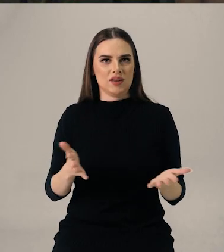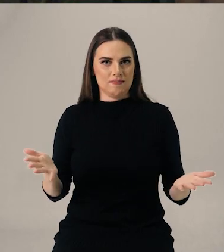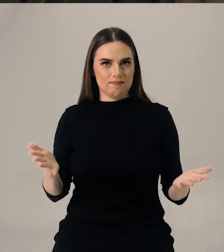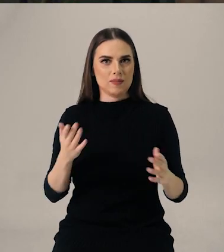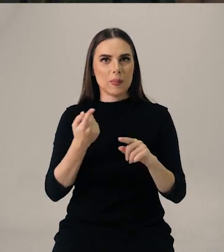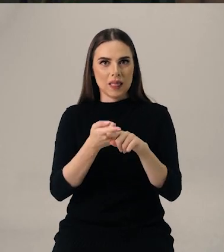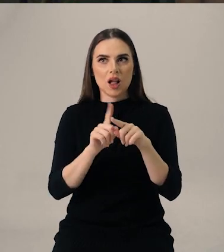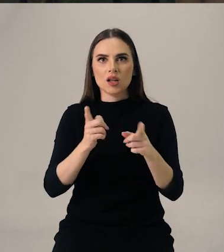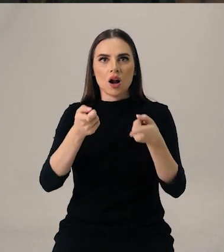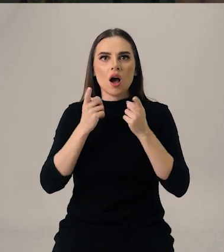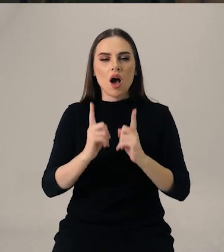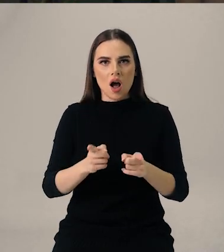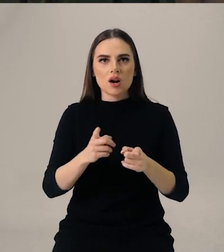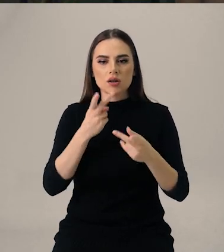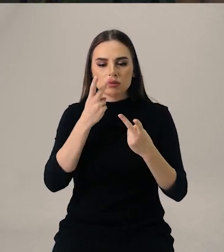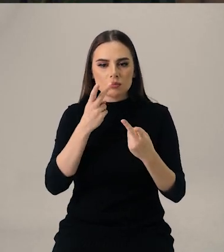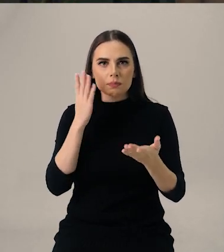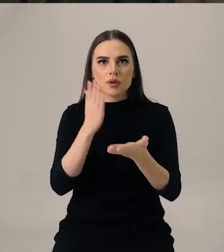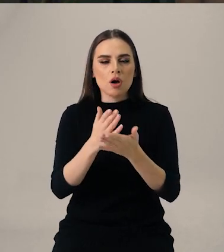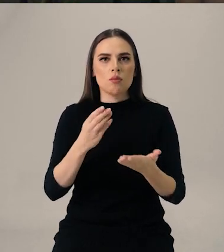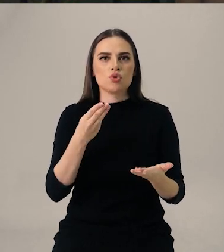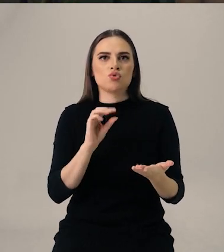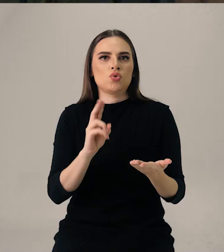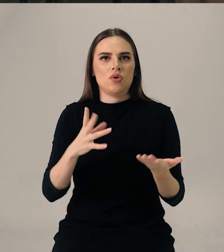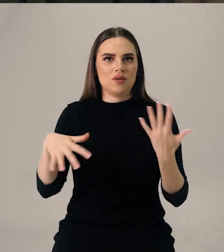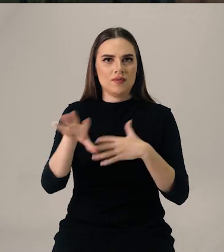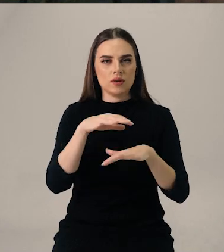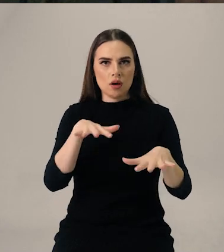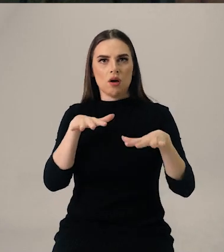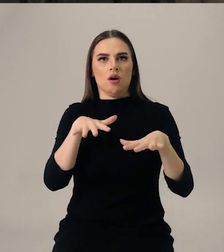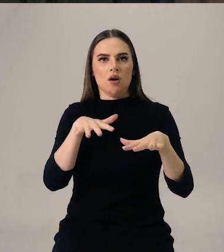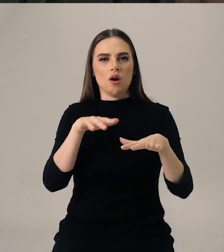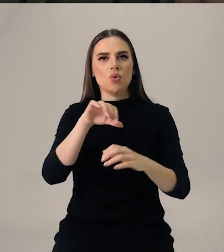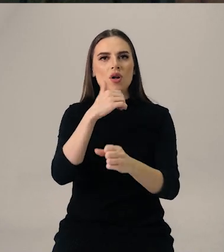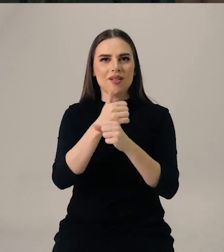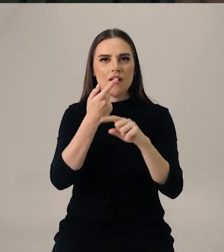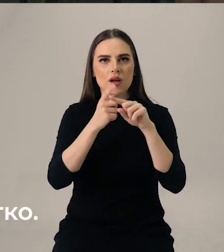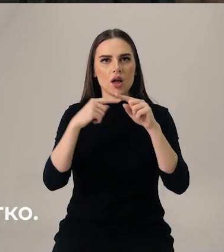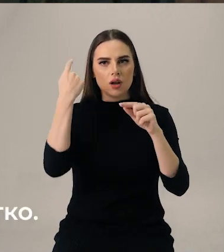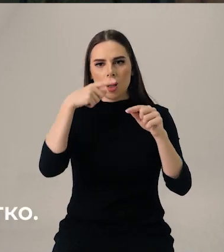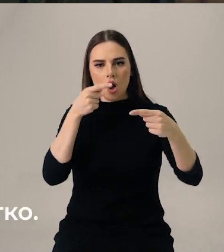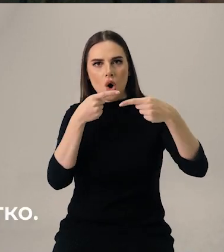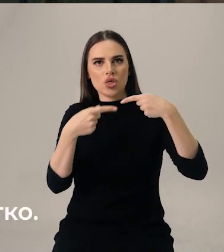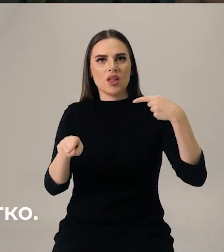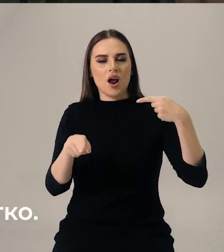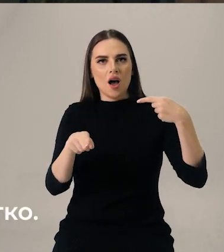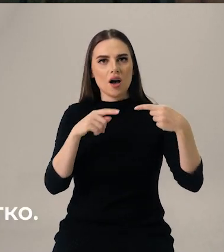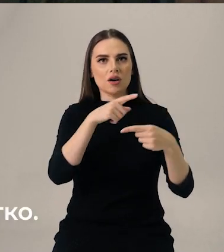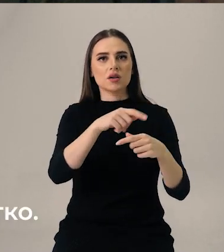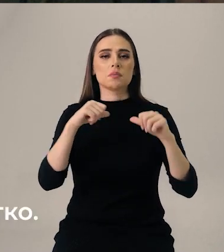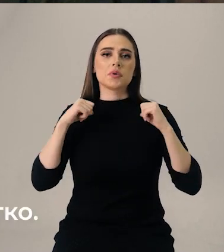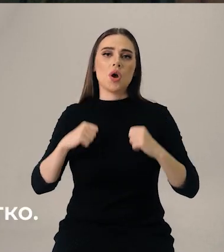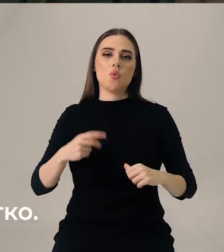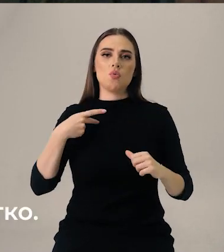Такой реализм, прямой и без прикрас, вызывал шок. Но главное — это контраст в эмоциях героев. На фоне спокойно